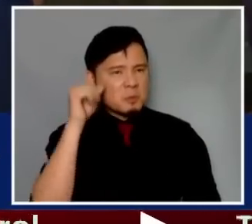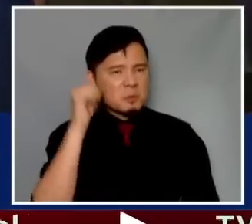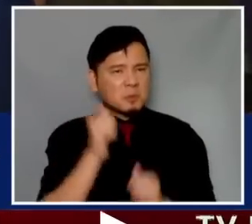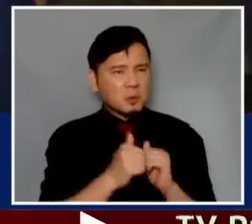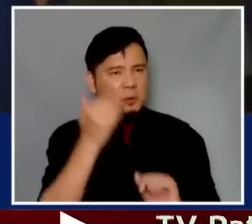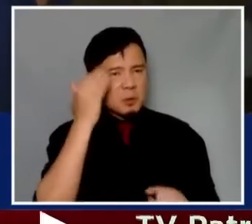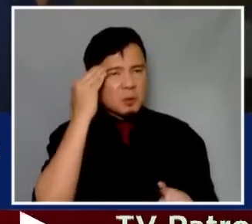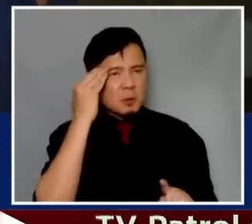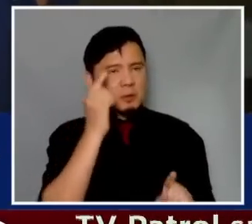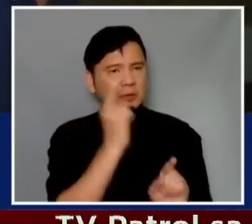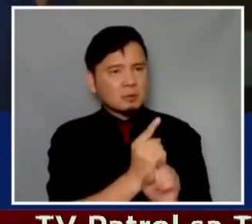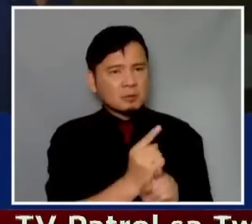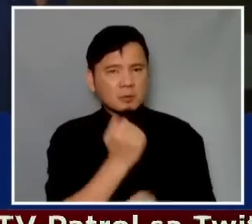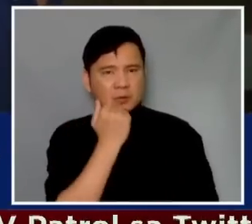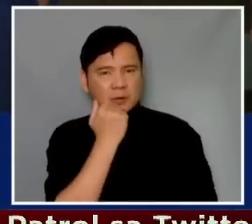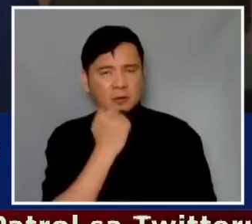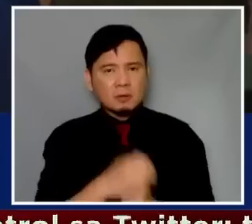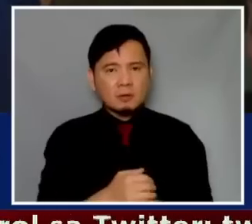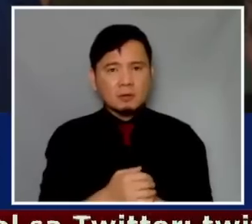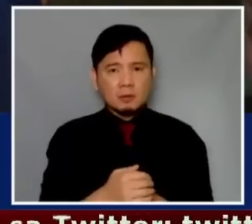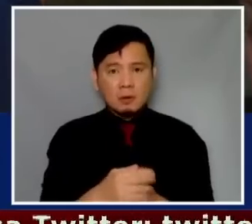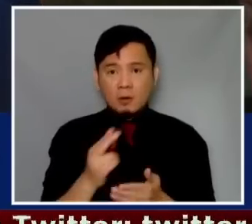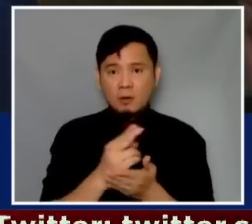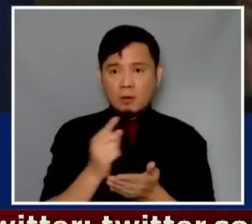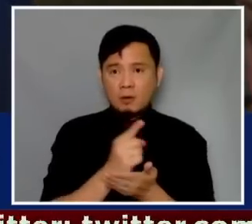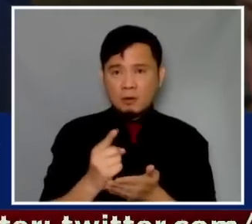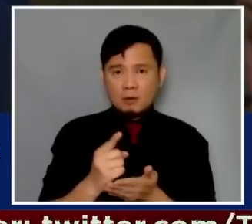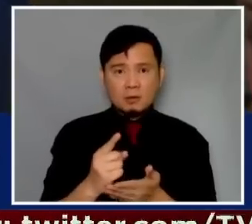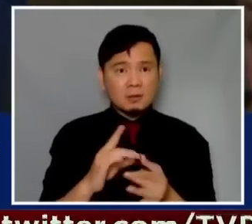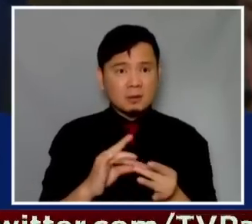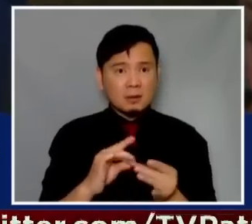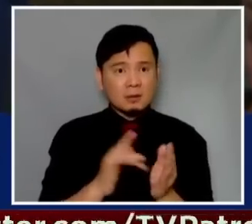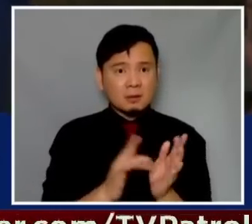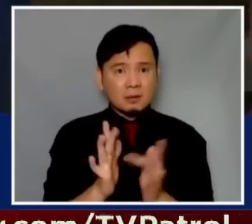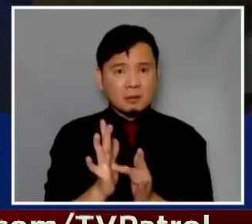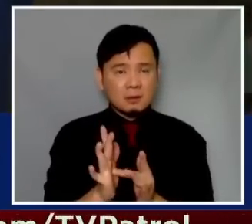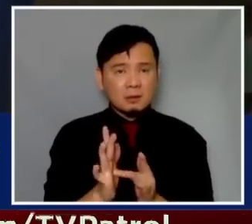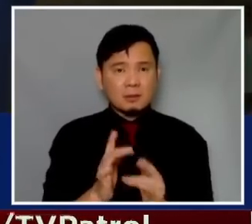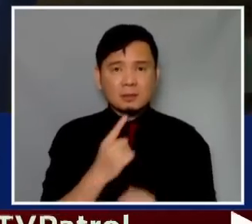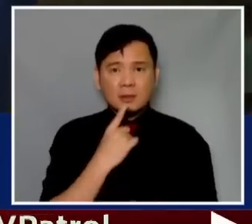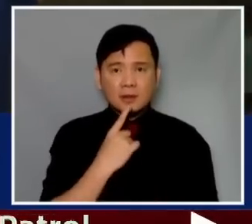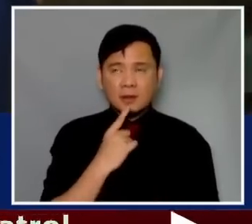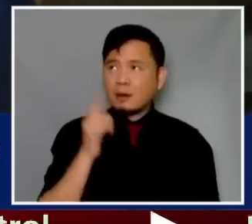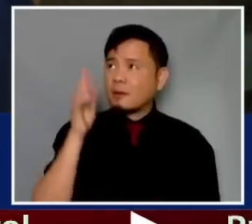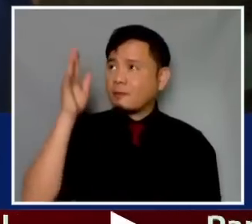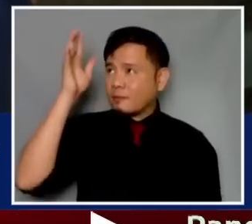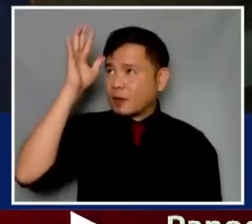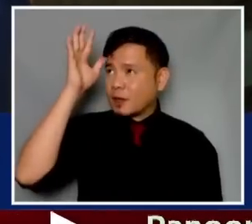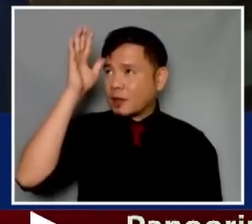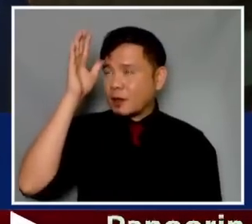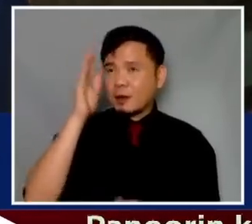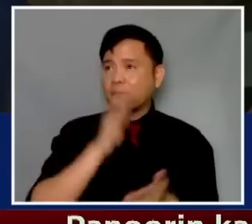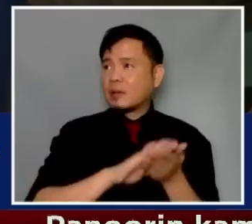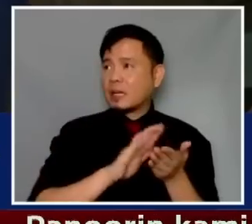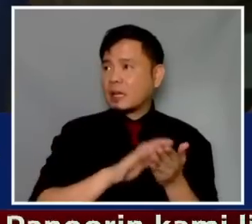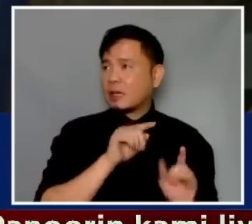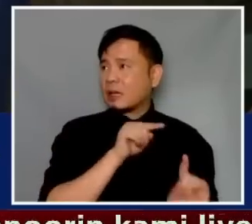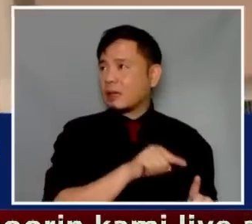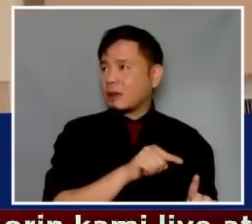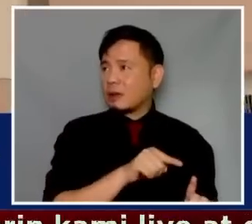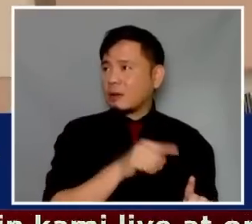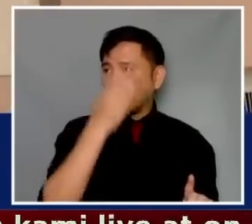Semana Santa. Ano sabi ni Jesus? Ama, patawarin mo sila. Hindi nila alam ang kanilang